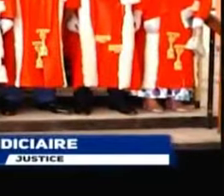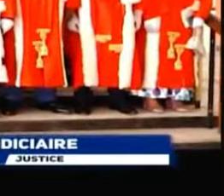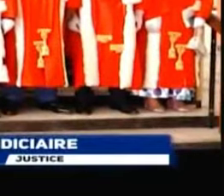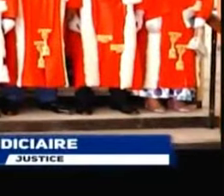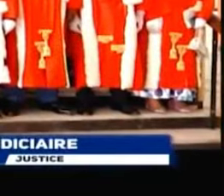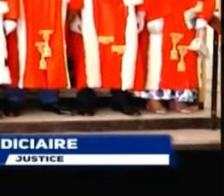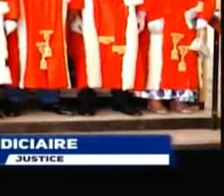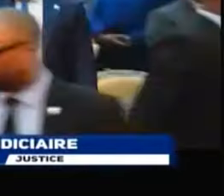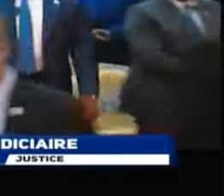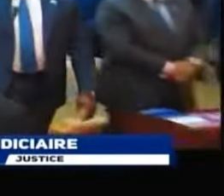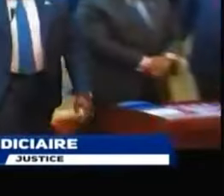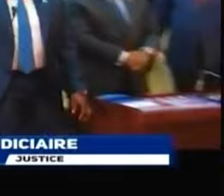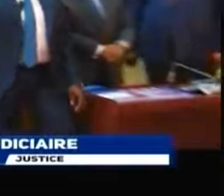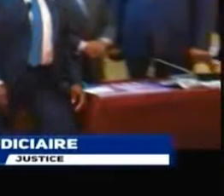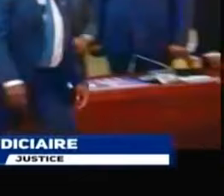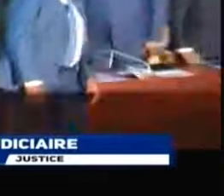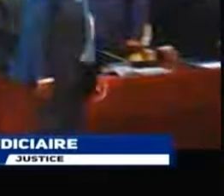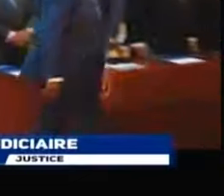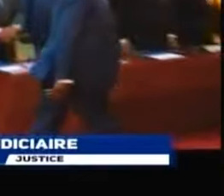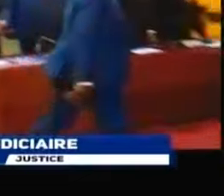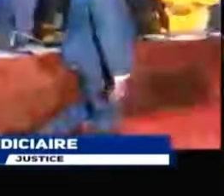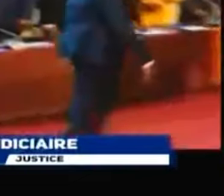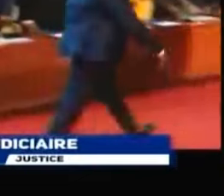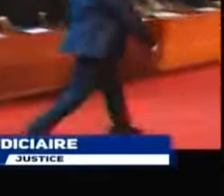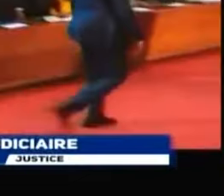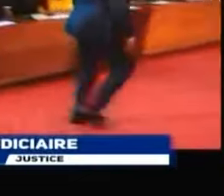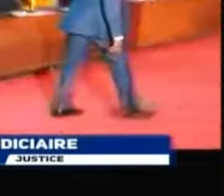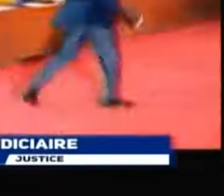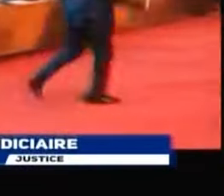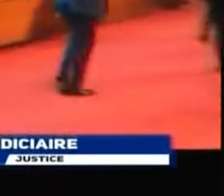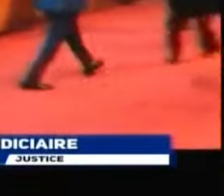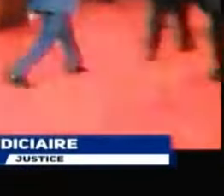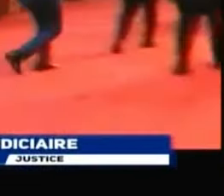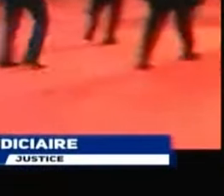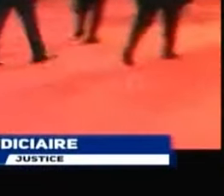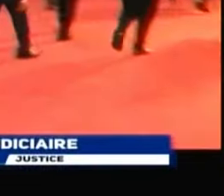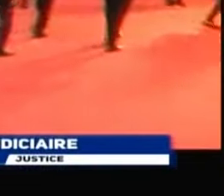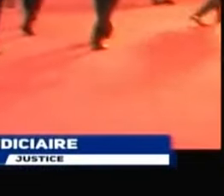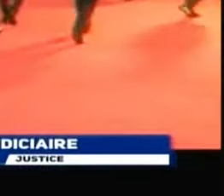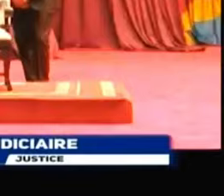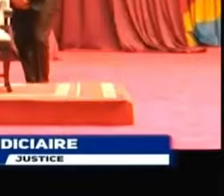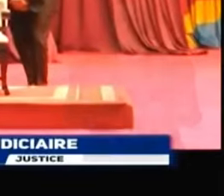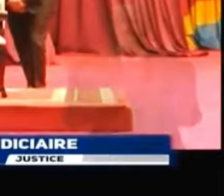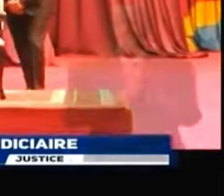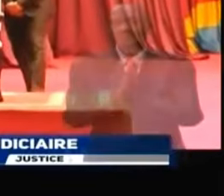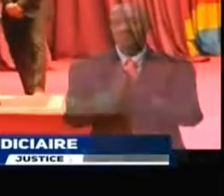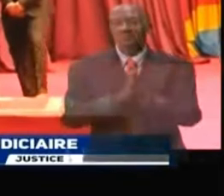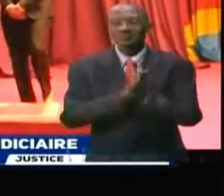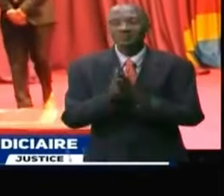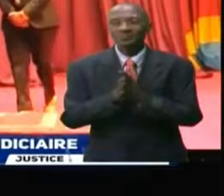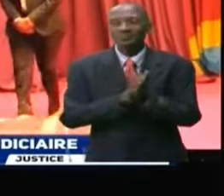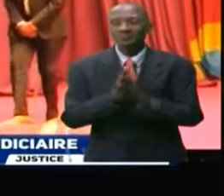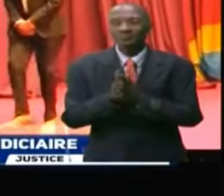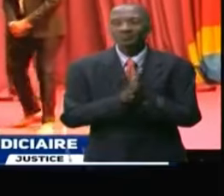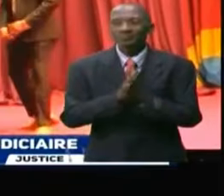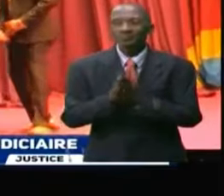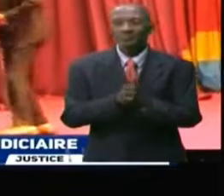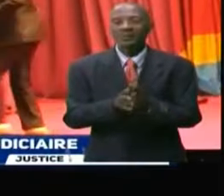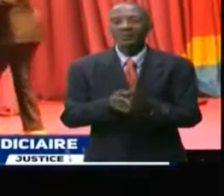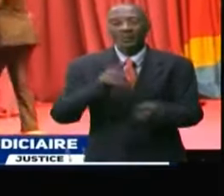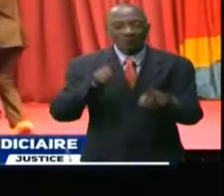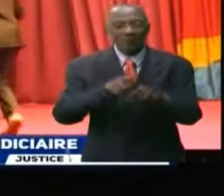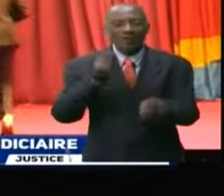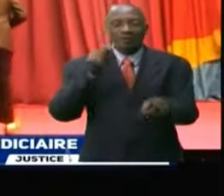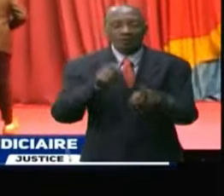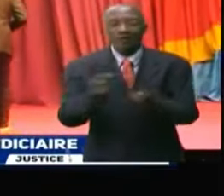la rentrée judiciaire 2023-2024 en la salle du congrès du Palais du Peuple. Après l'entrée du président Félix-Antoine